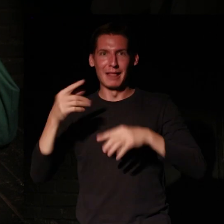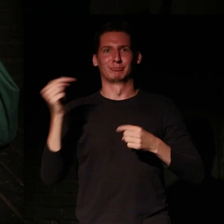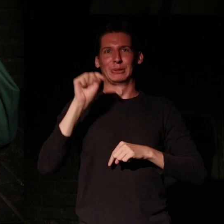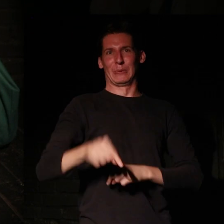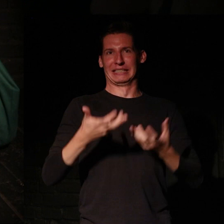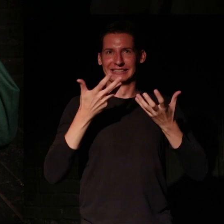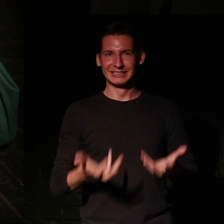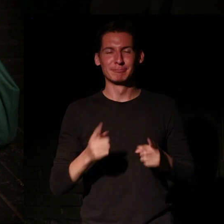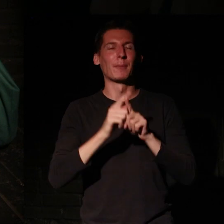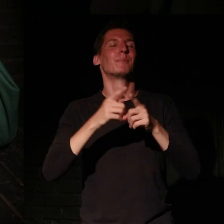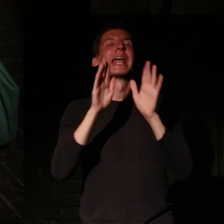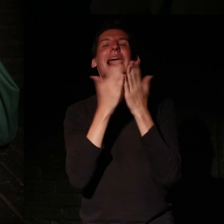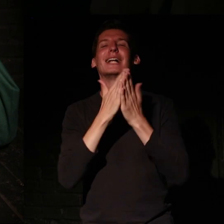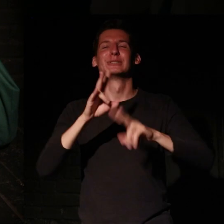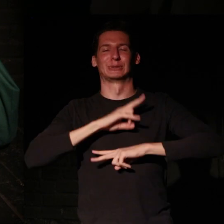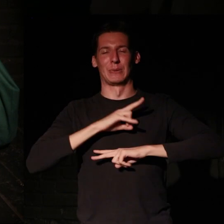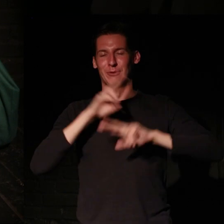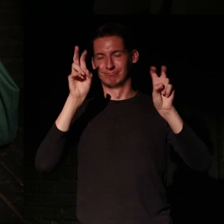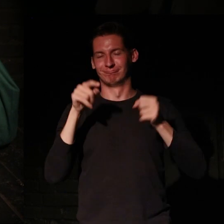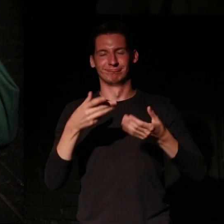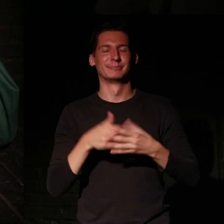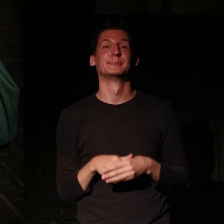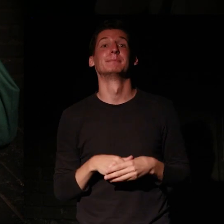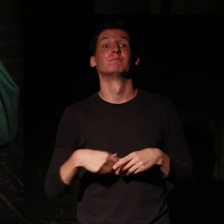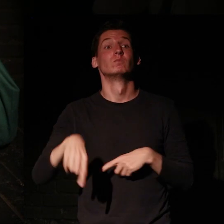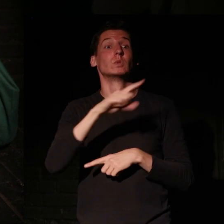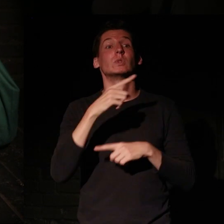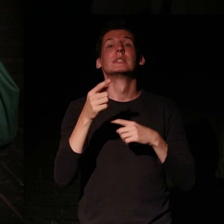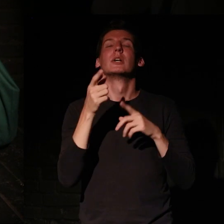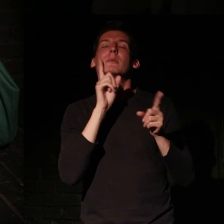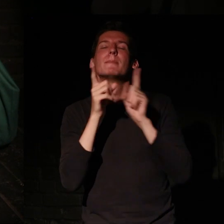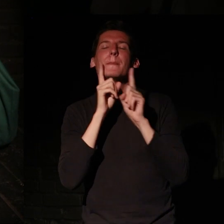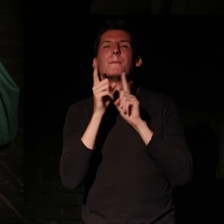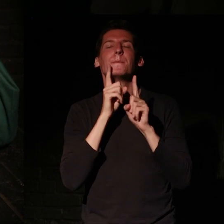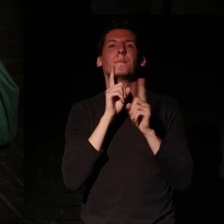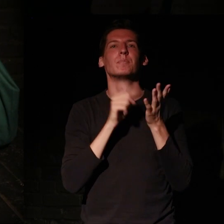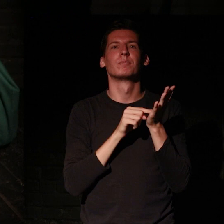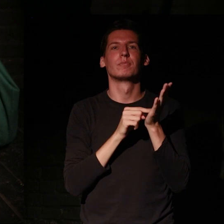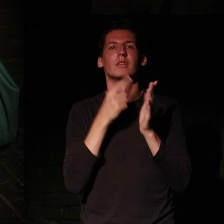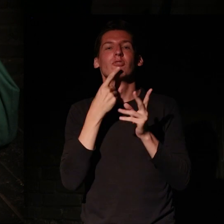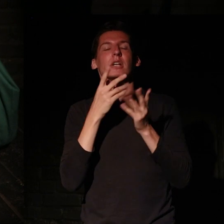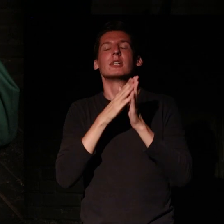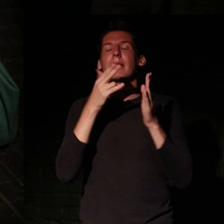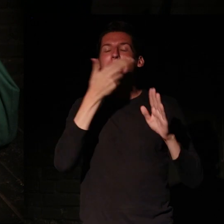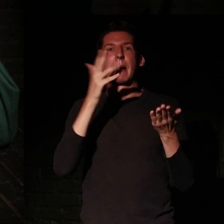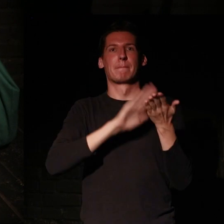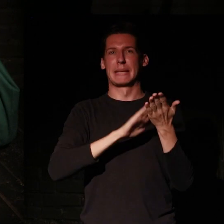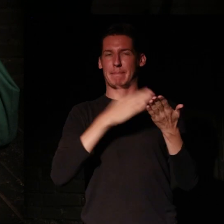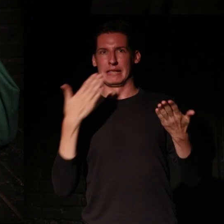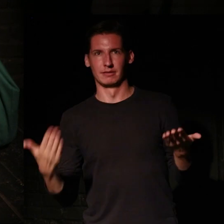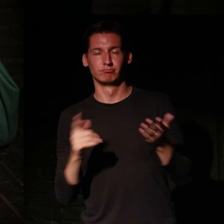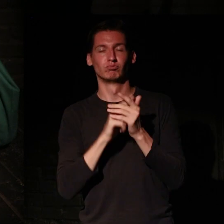ramach Literackiego Sopotu. Spotkać na rozmowie o tym, jak się dziś czyta Biblię.